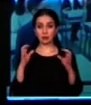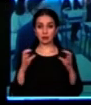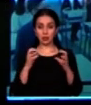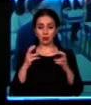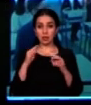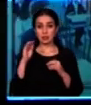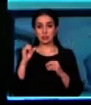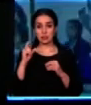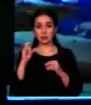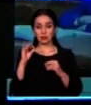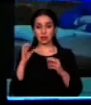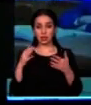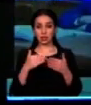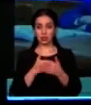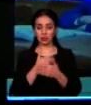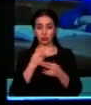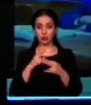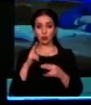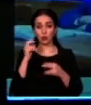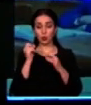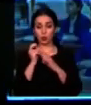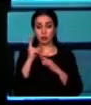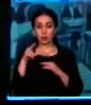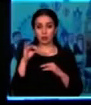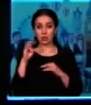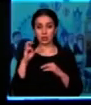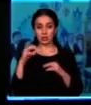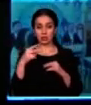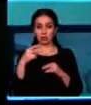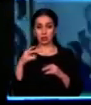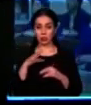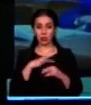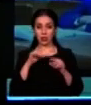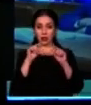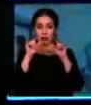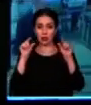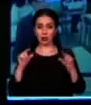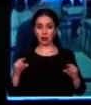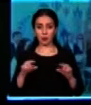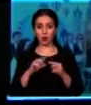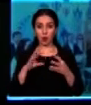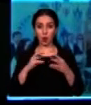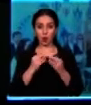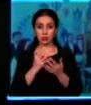сахифан еңгілейміз, нәтижеді 12 пикселге тең болған рамка қосыл болды. Үшінші расымымызды қам жойлашты.